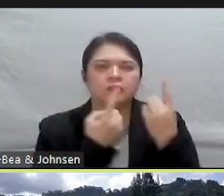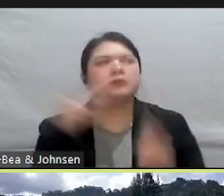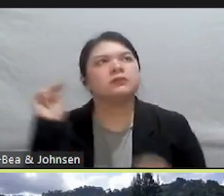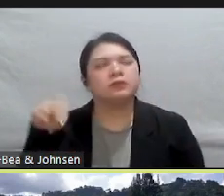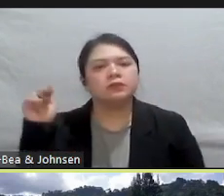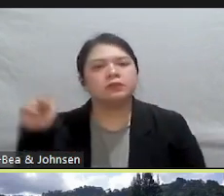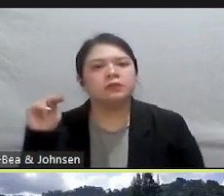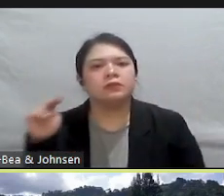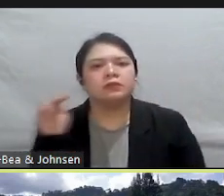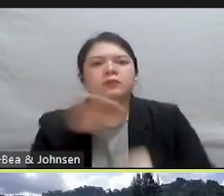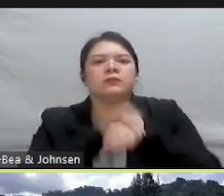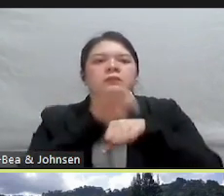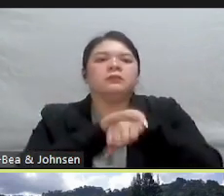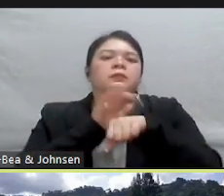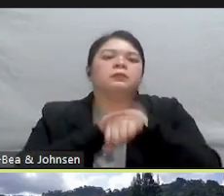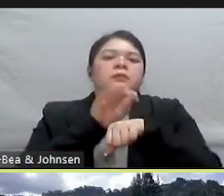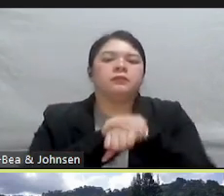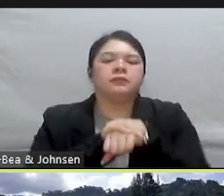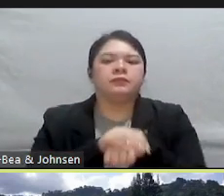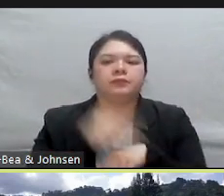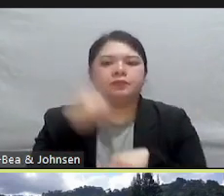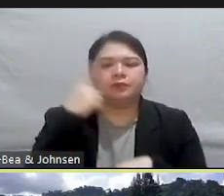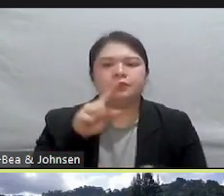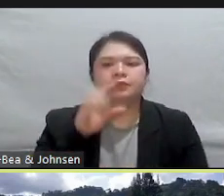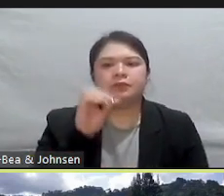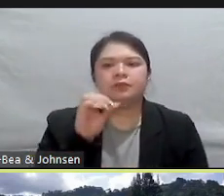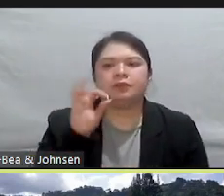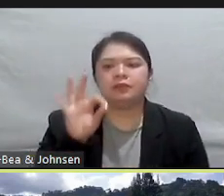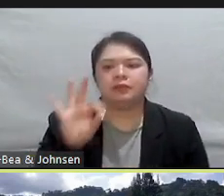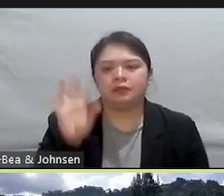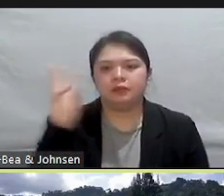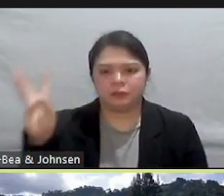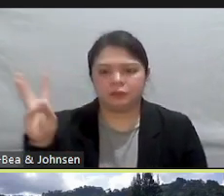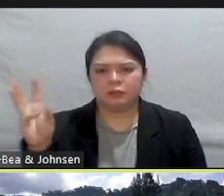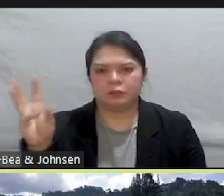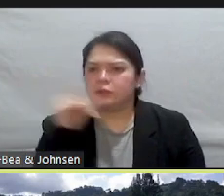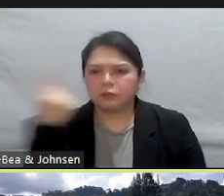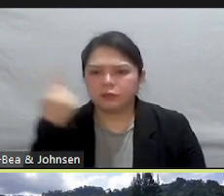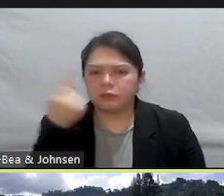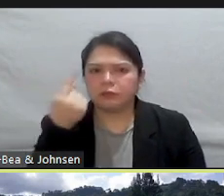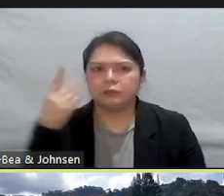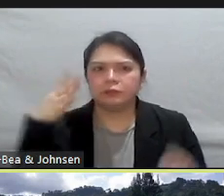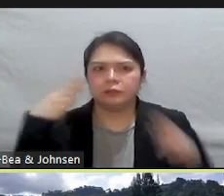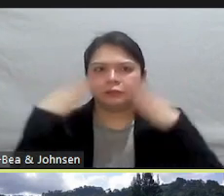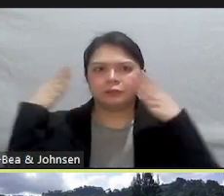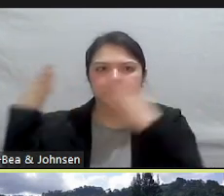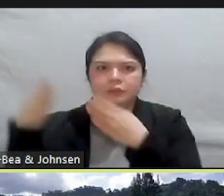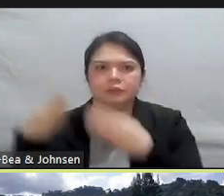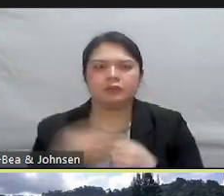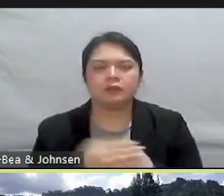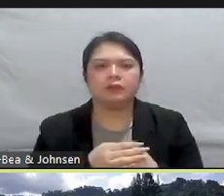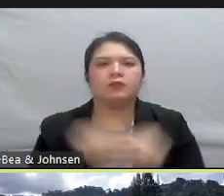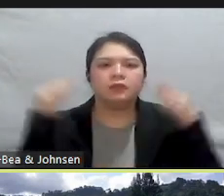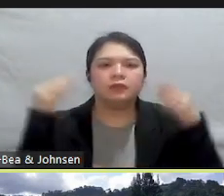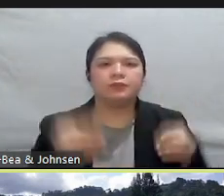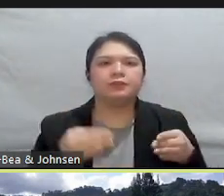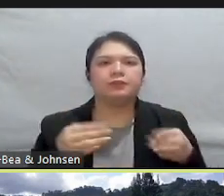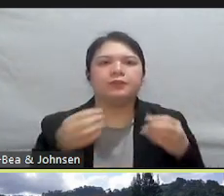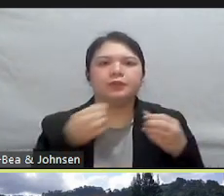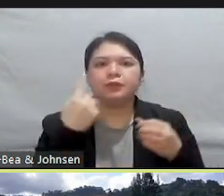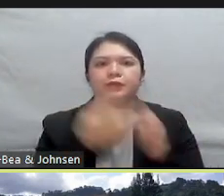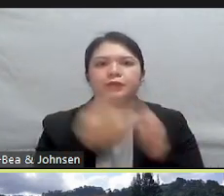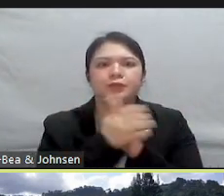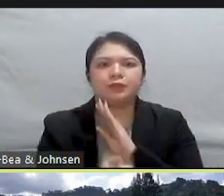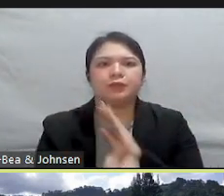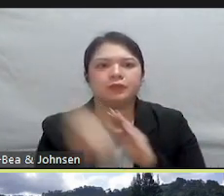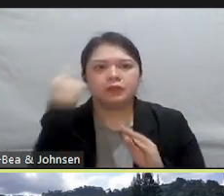natin ng English, ano, para sa OFW. Pero hindi lang po 'yon, ano. kailangan natin na mas magaling mag-isip.